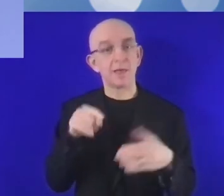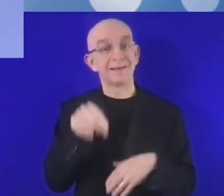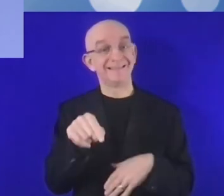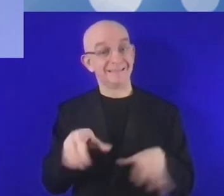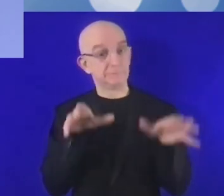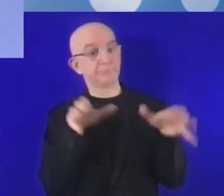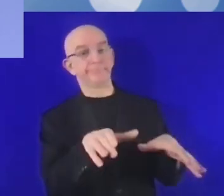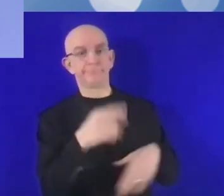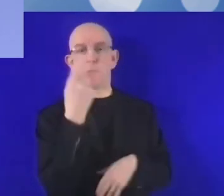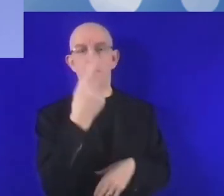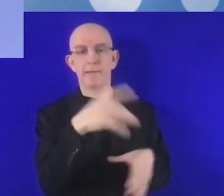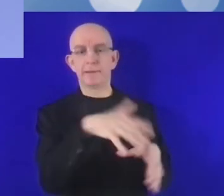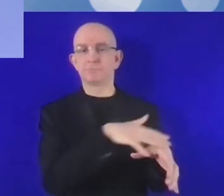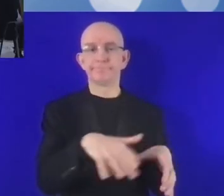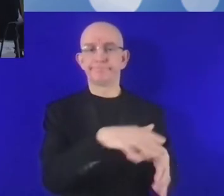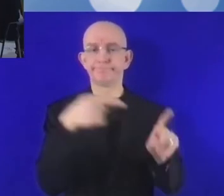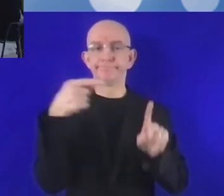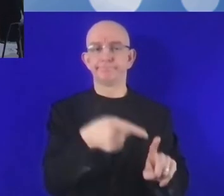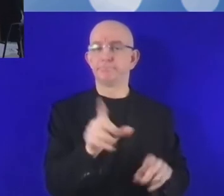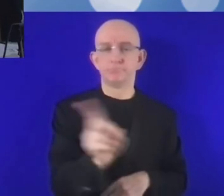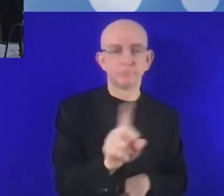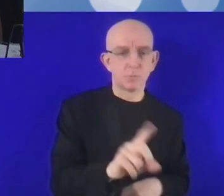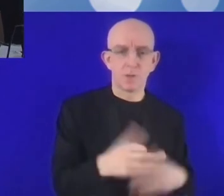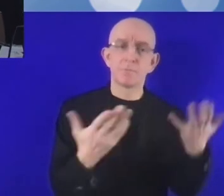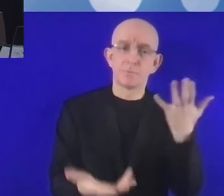d'excellentes chansons pop et